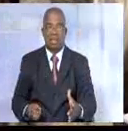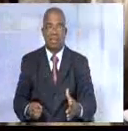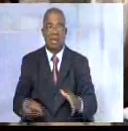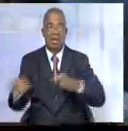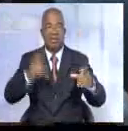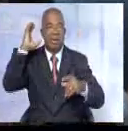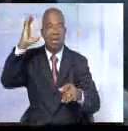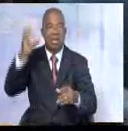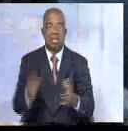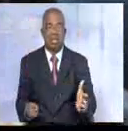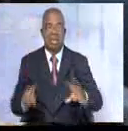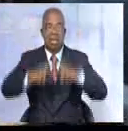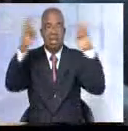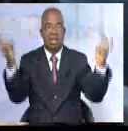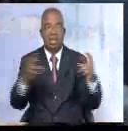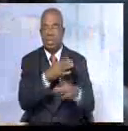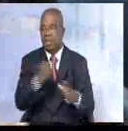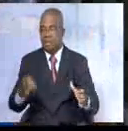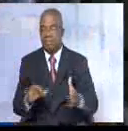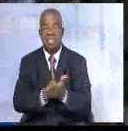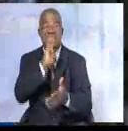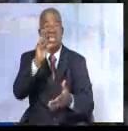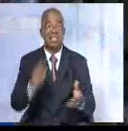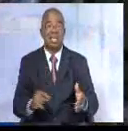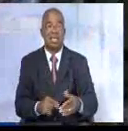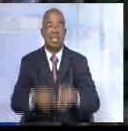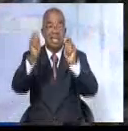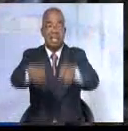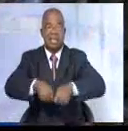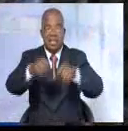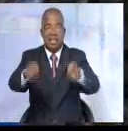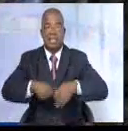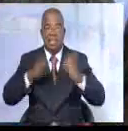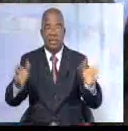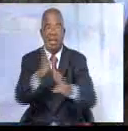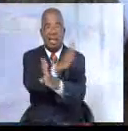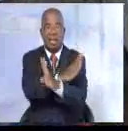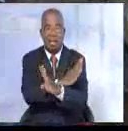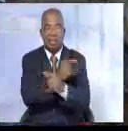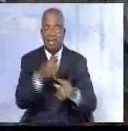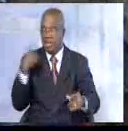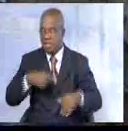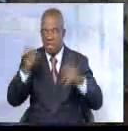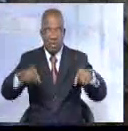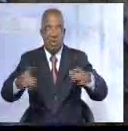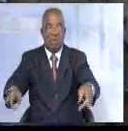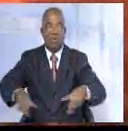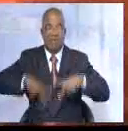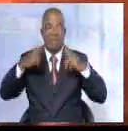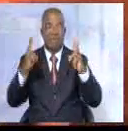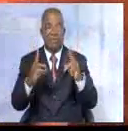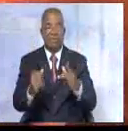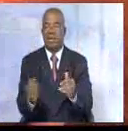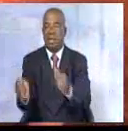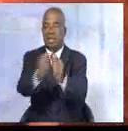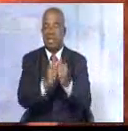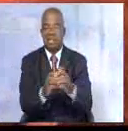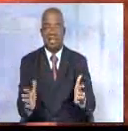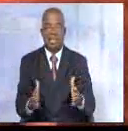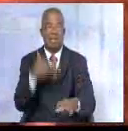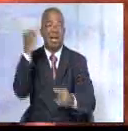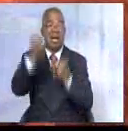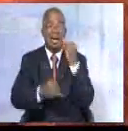la cohabitation agriculteur-éleveur dans le développement d'une nation. Au terme de la rencontre et face